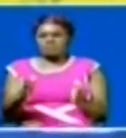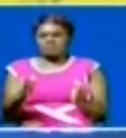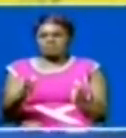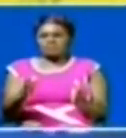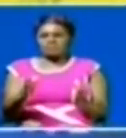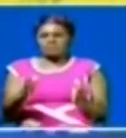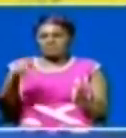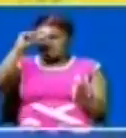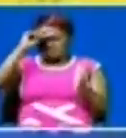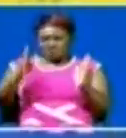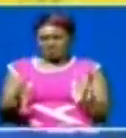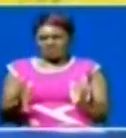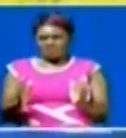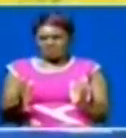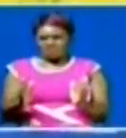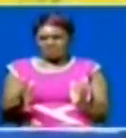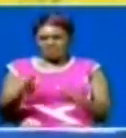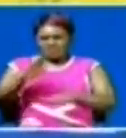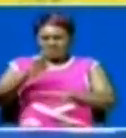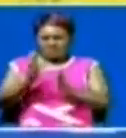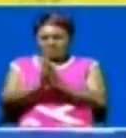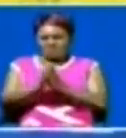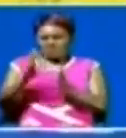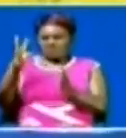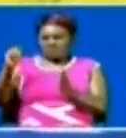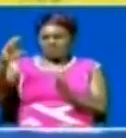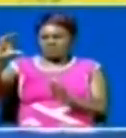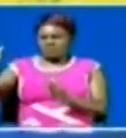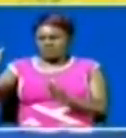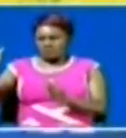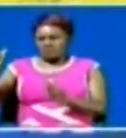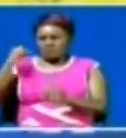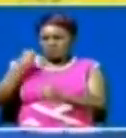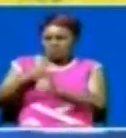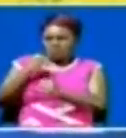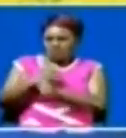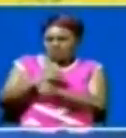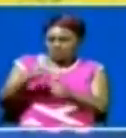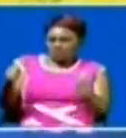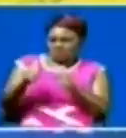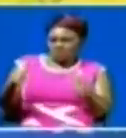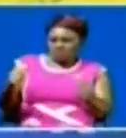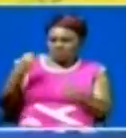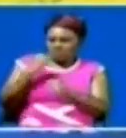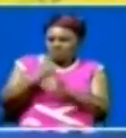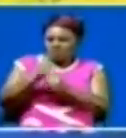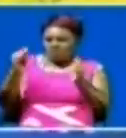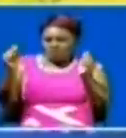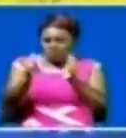kama makavanas na MCS wakishikilia vizuri na kufanya kazi na